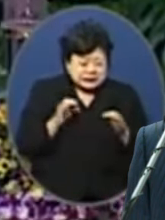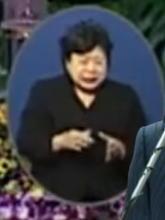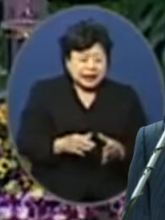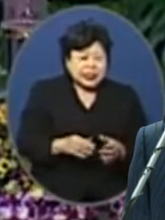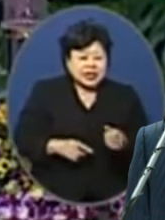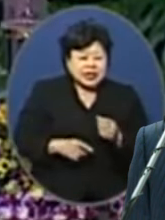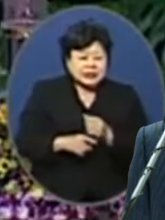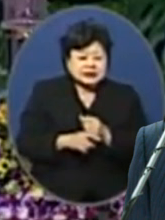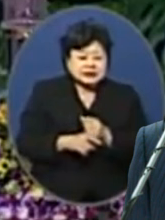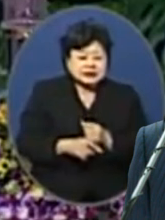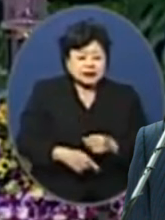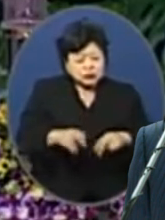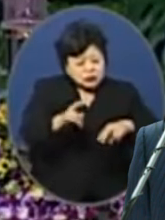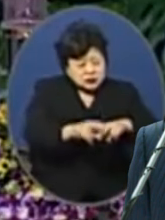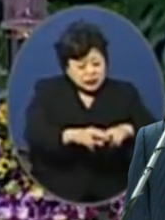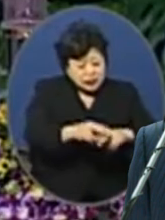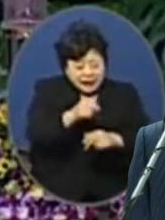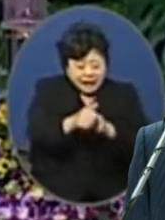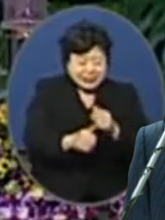자기의로를